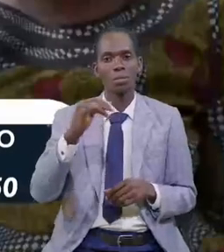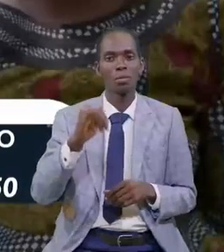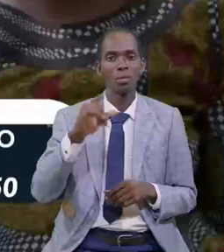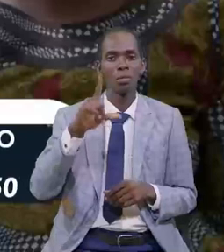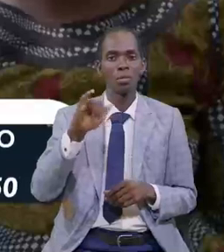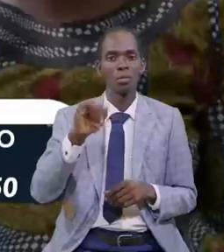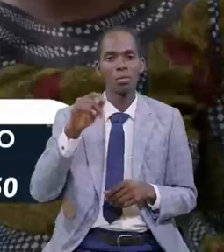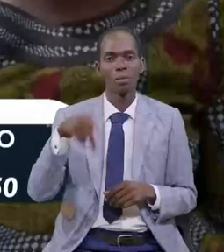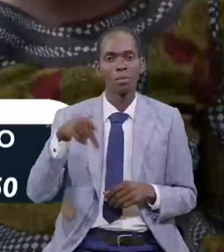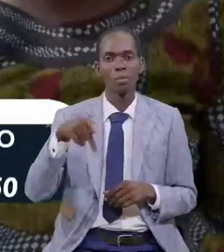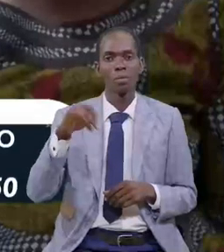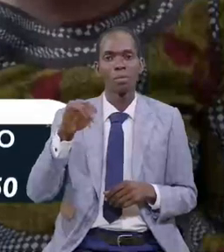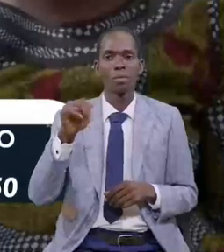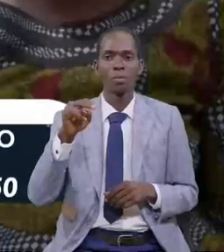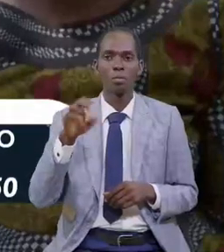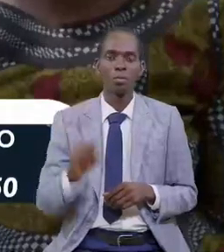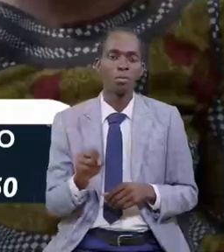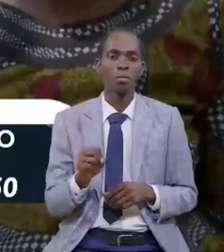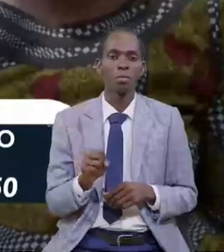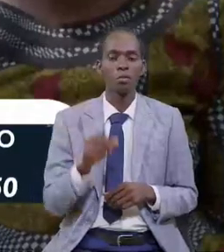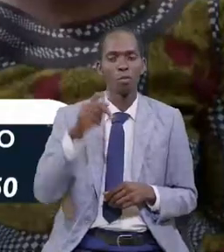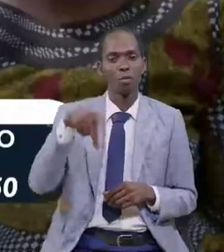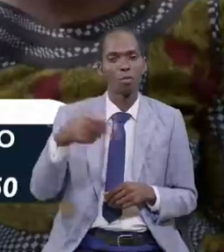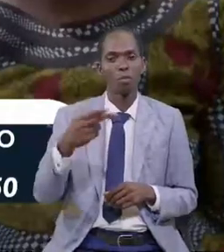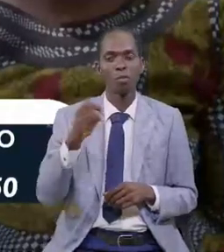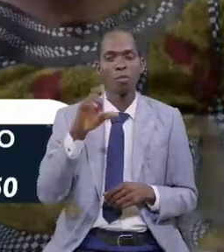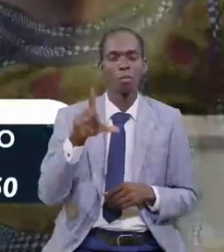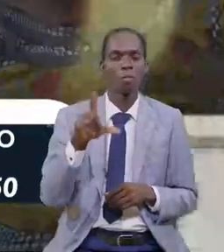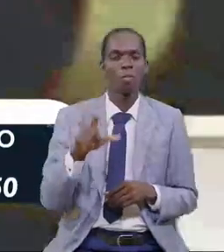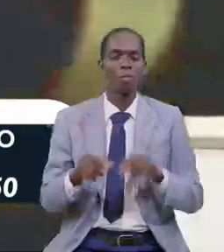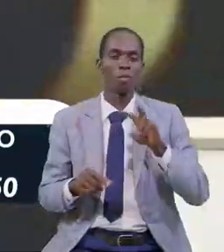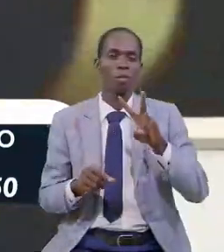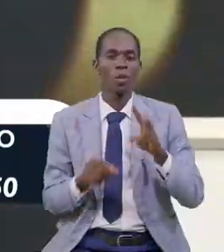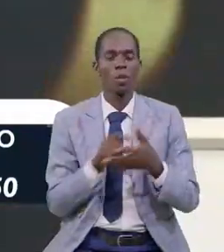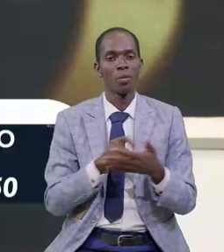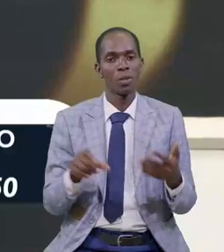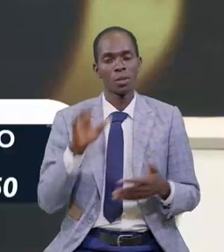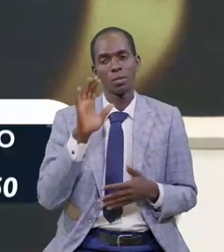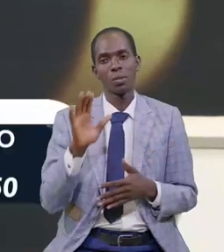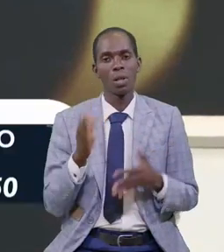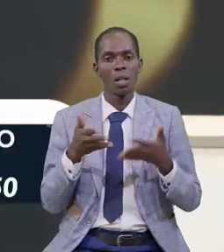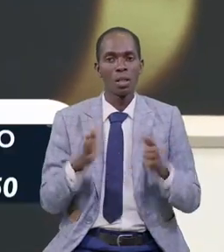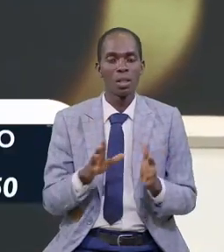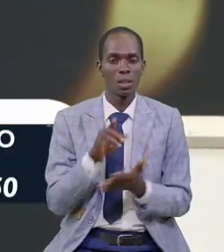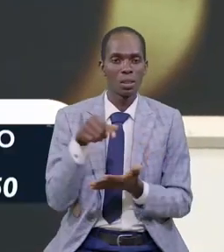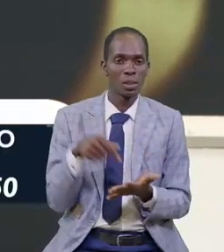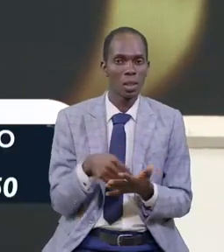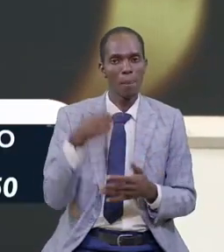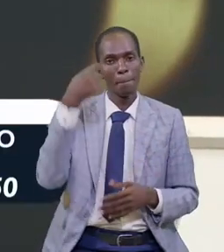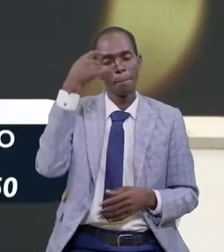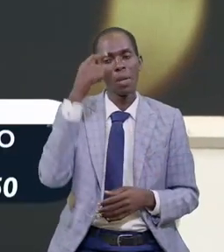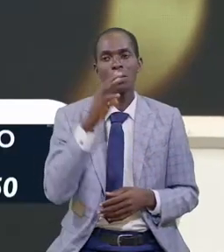philiipiens philiipiens chapitre 2 verset 5 ayez en vous les